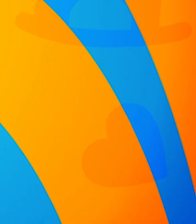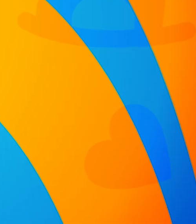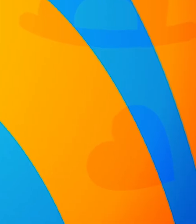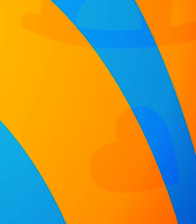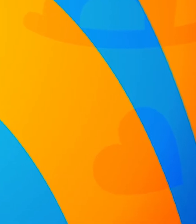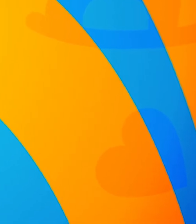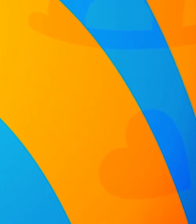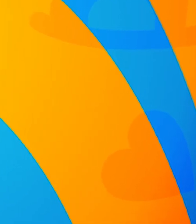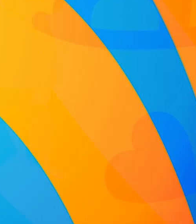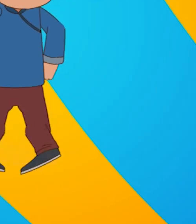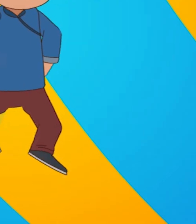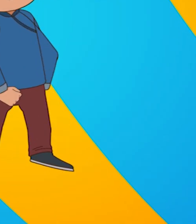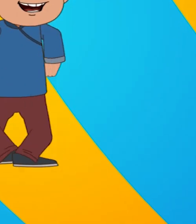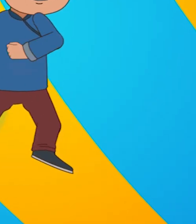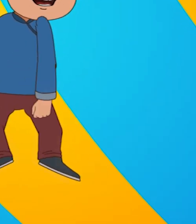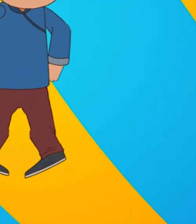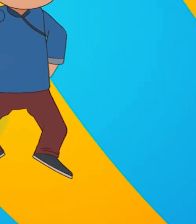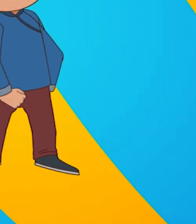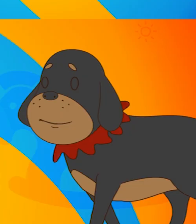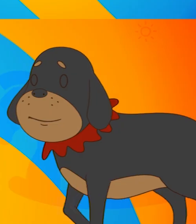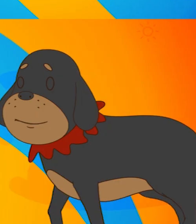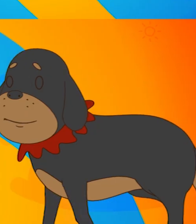дүүрүүд байна хамтаа тоглох хөргөн